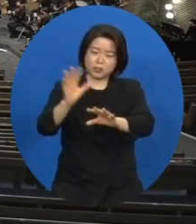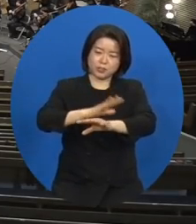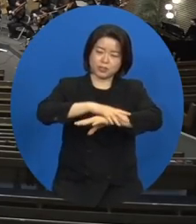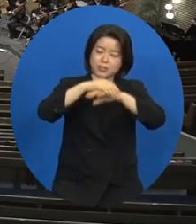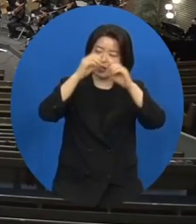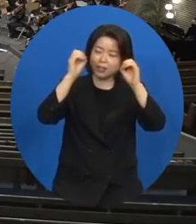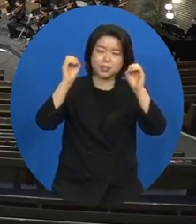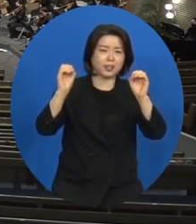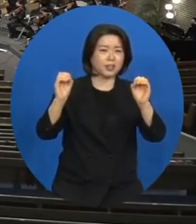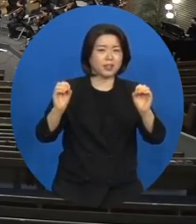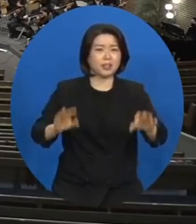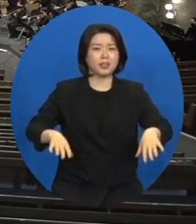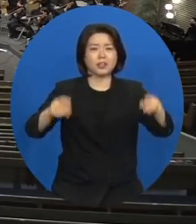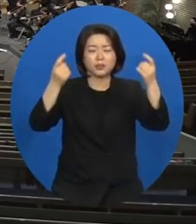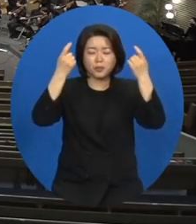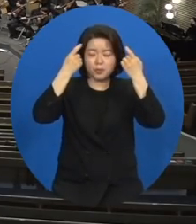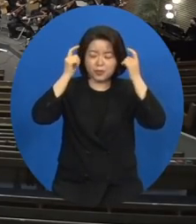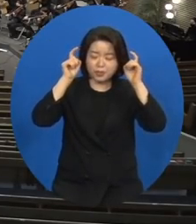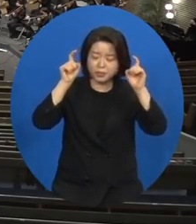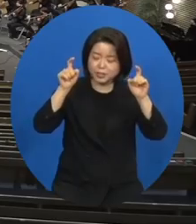으 제외